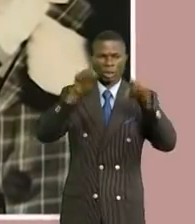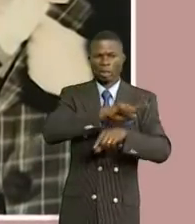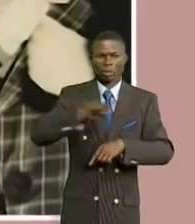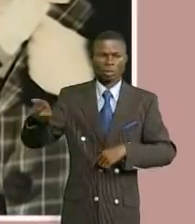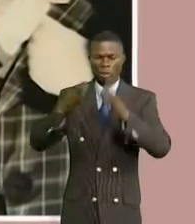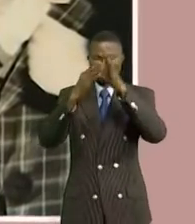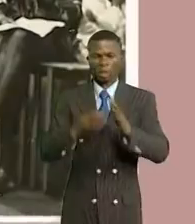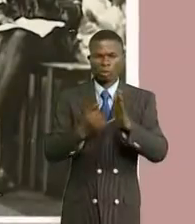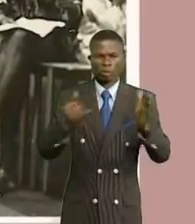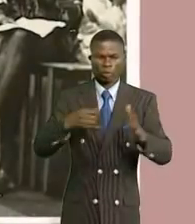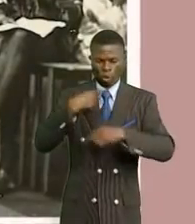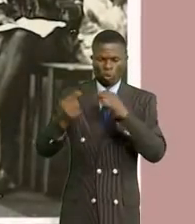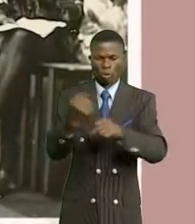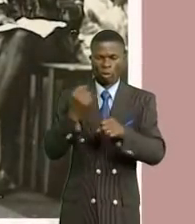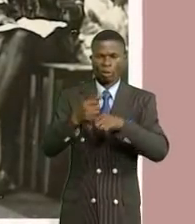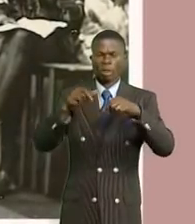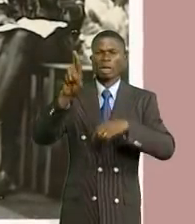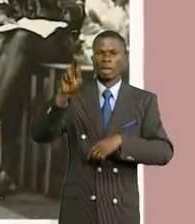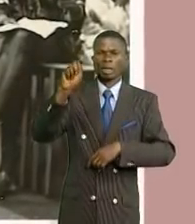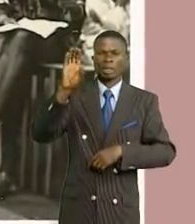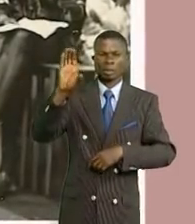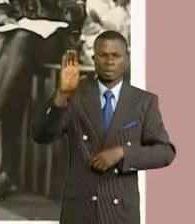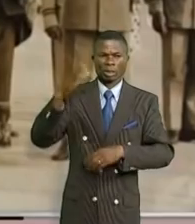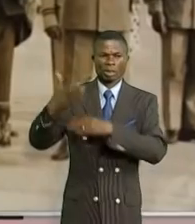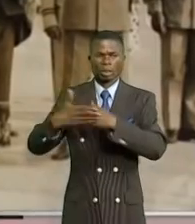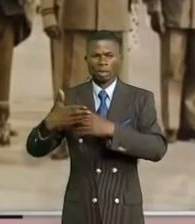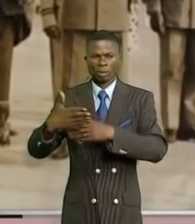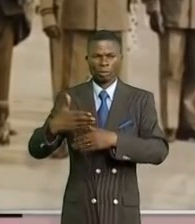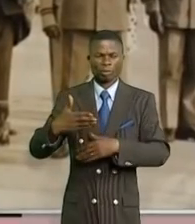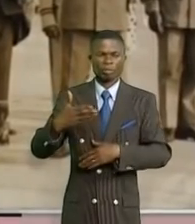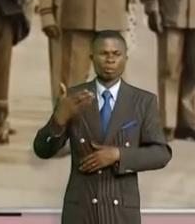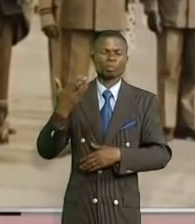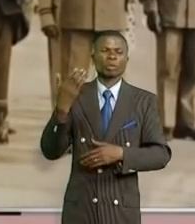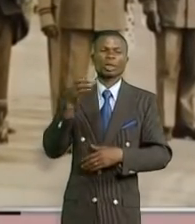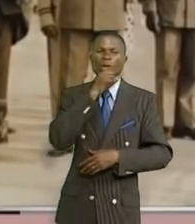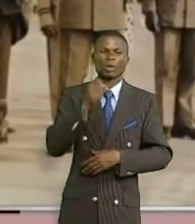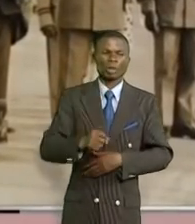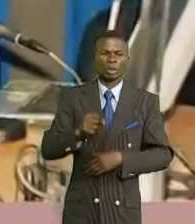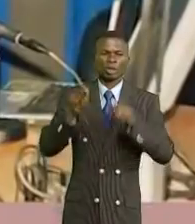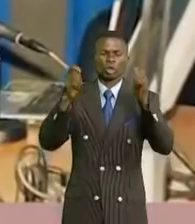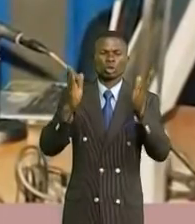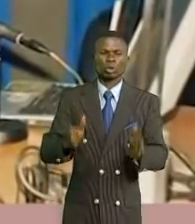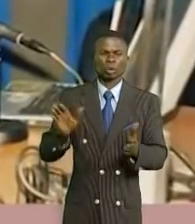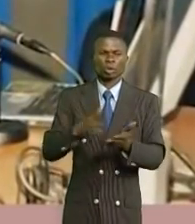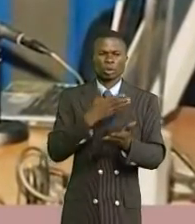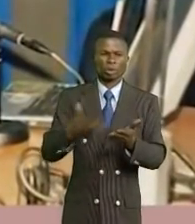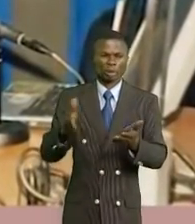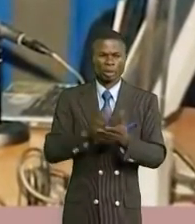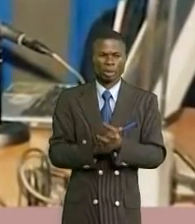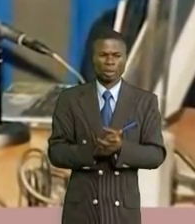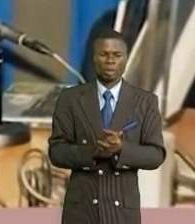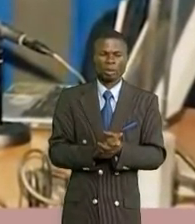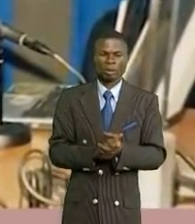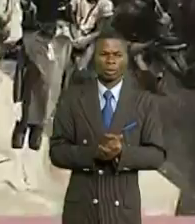sous marque le début de sa carrière à la télévision nationale aux côtés de benoît loukou saint pons dont le célèbre show et les gabarits